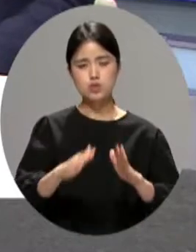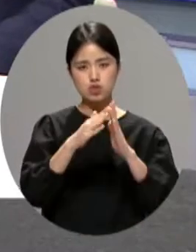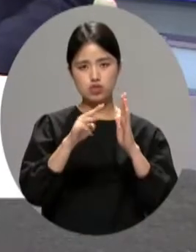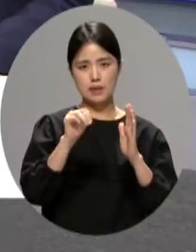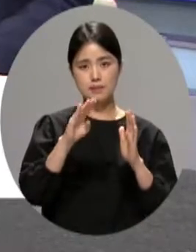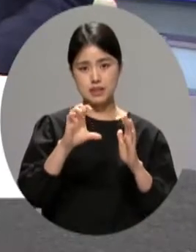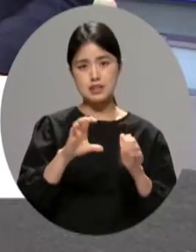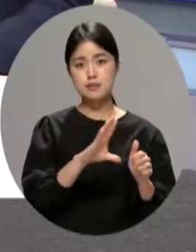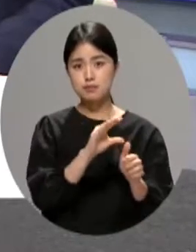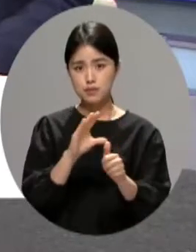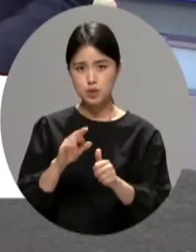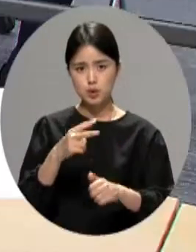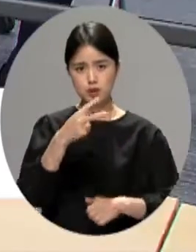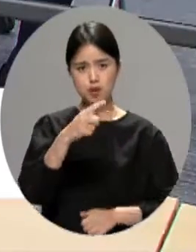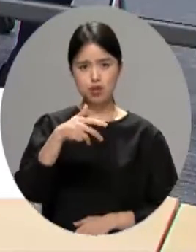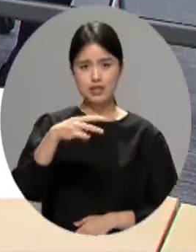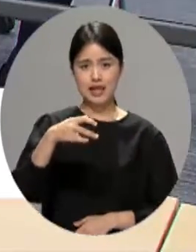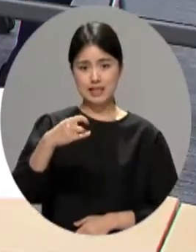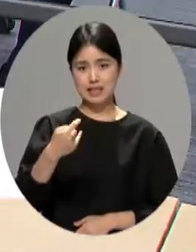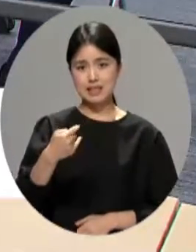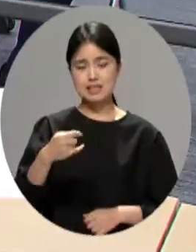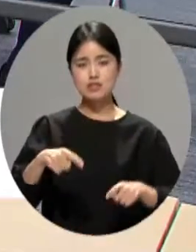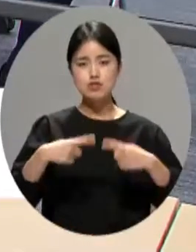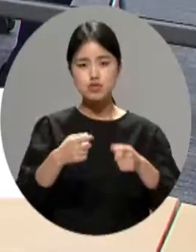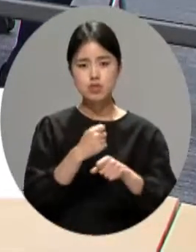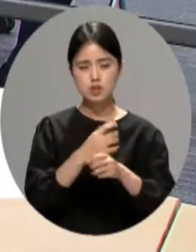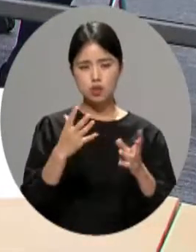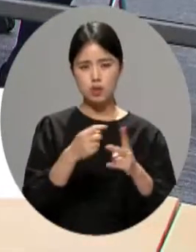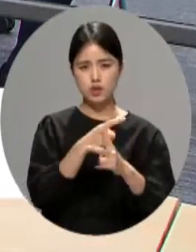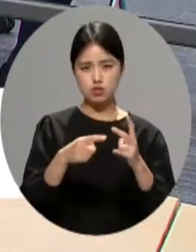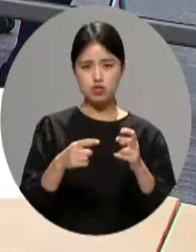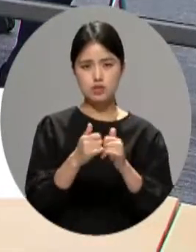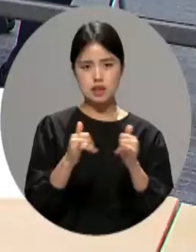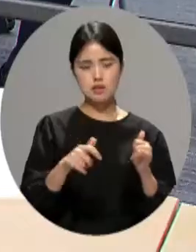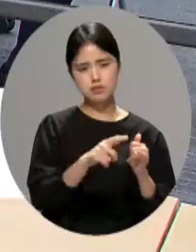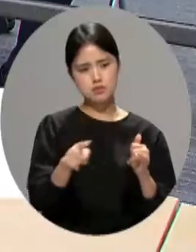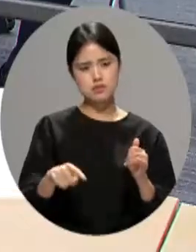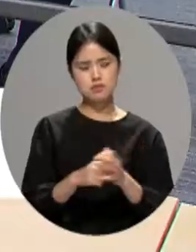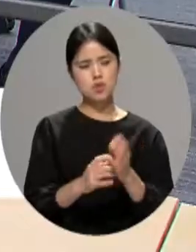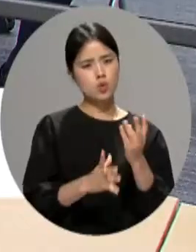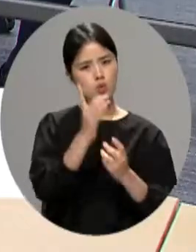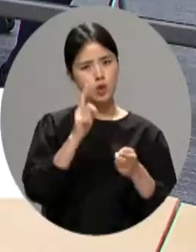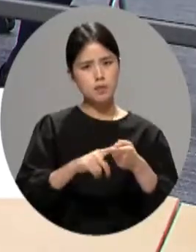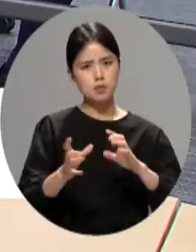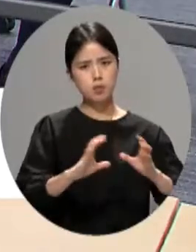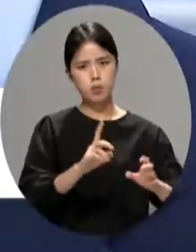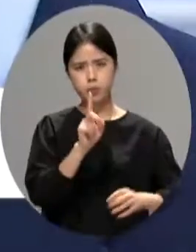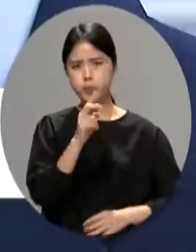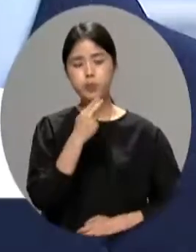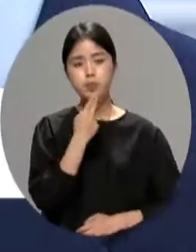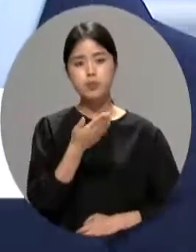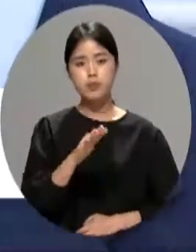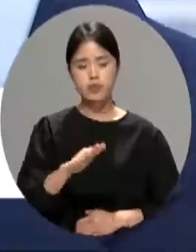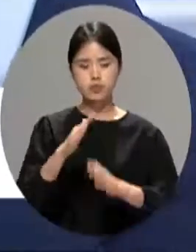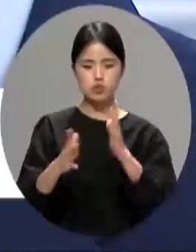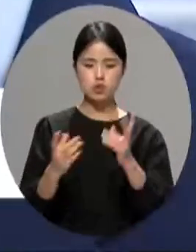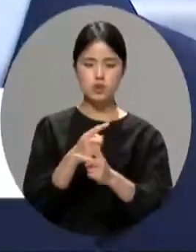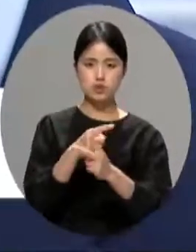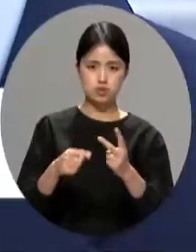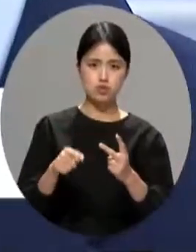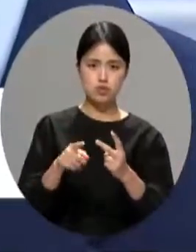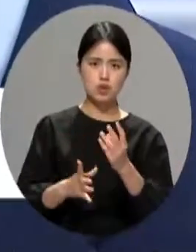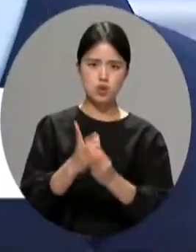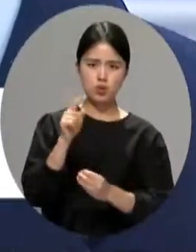MBC 시사 프로그램인 더체크에 출연해 완주 군민들은 통합에 대한 어떤 논의도 하지 않고 있는데 전주 완주